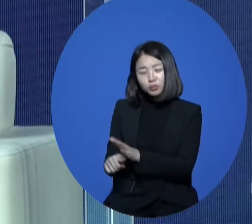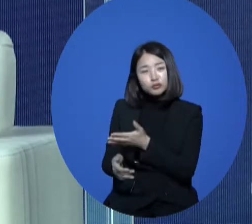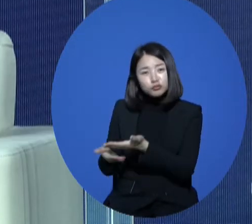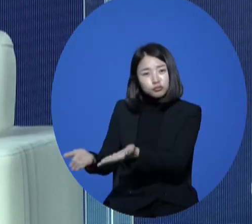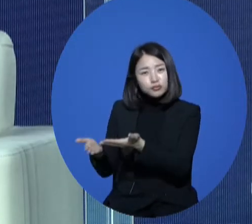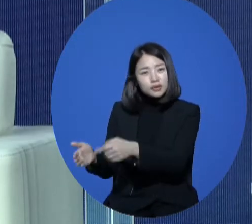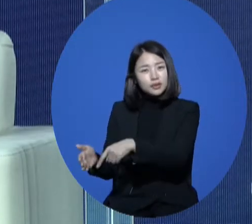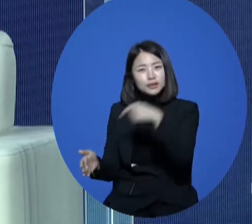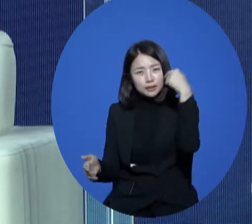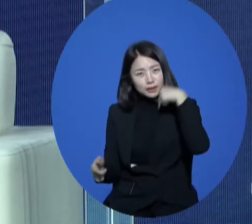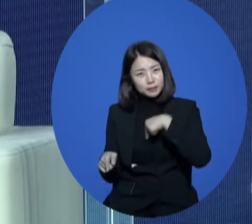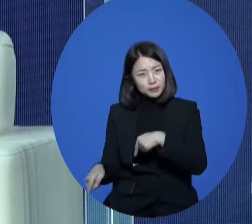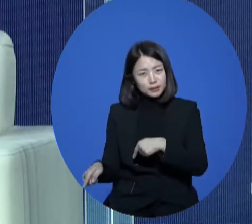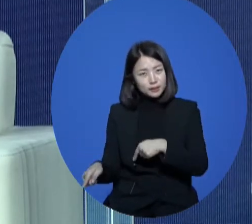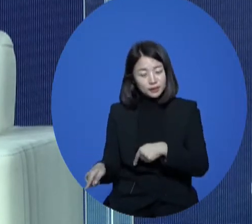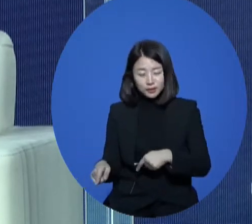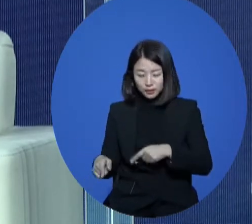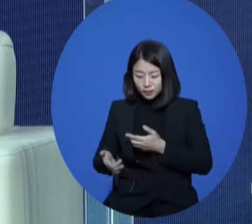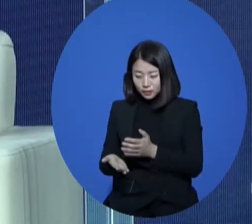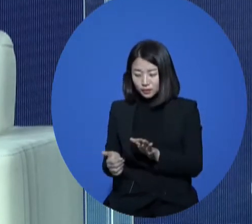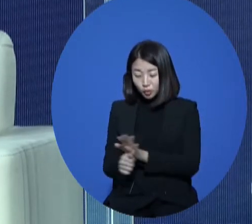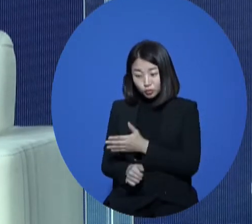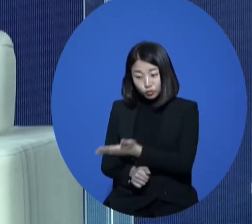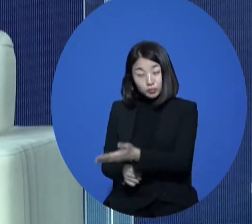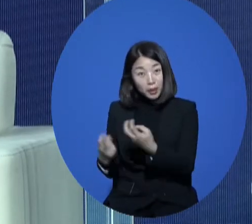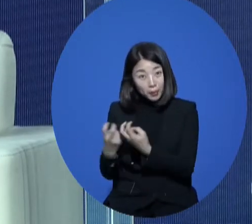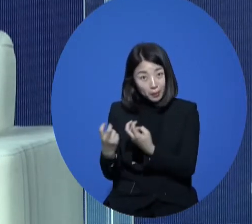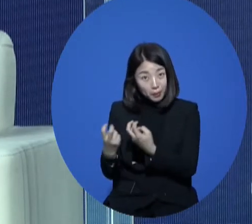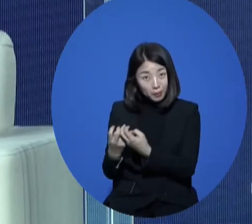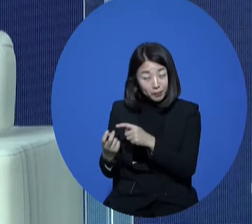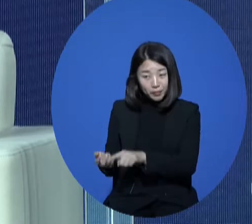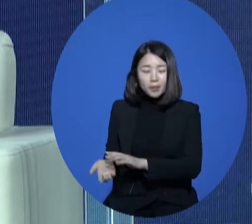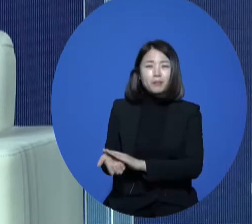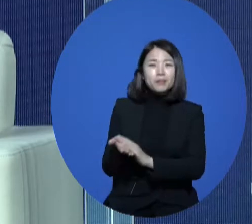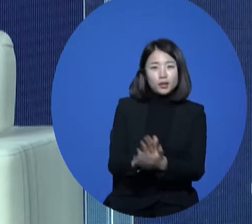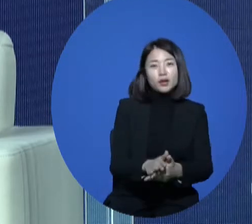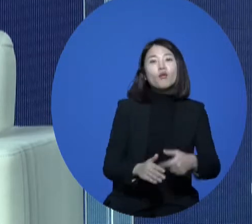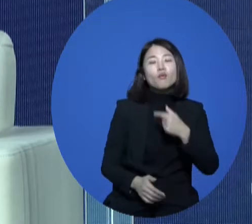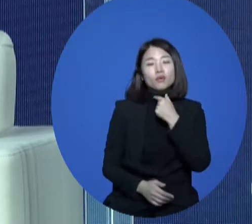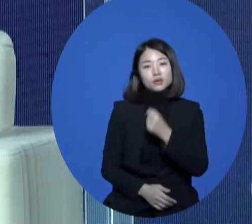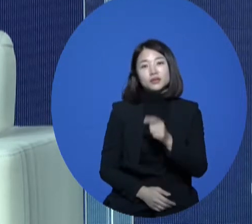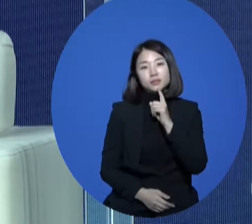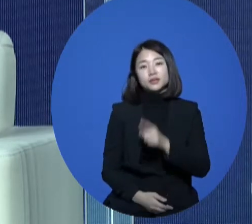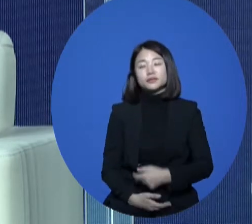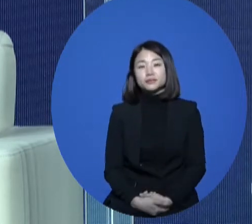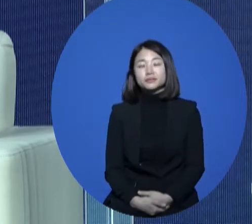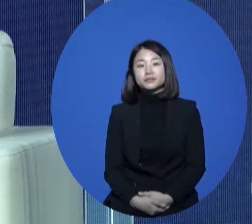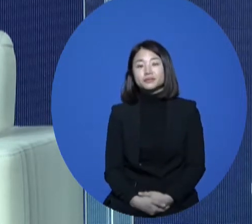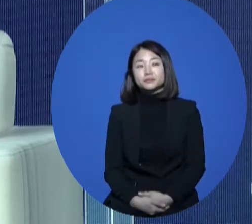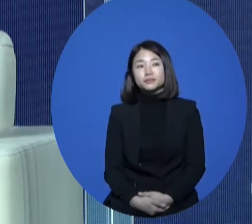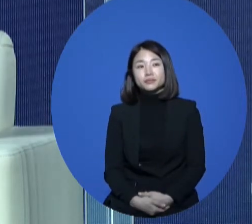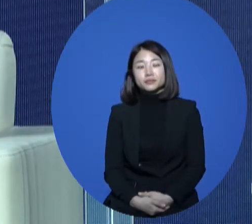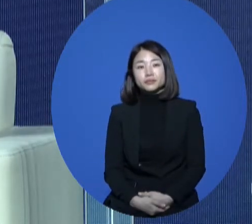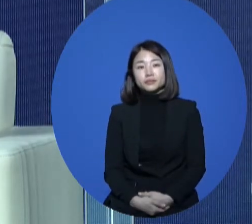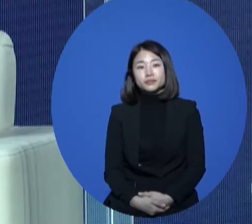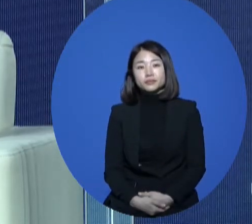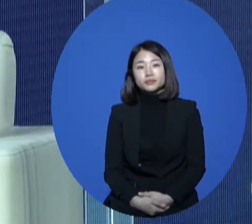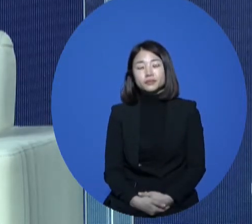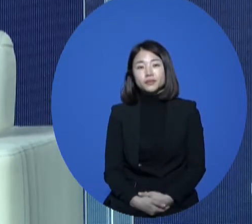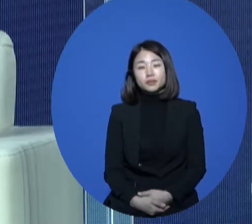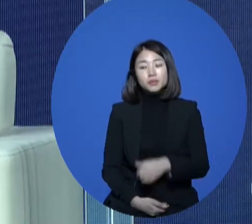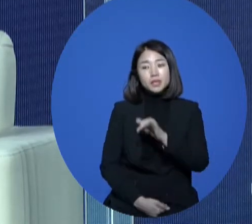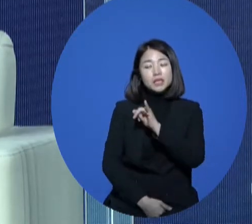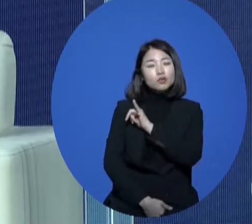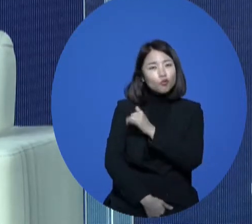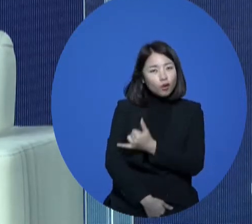서비스 전달체 자체를 개편시키는 상당히 이제 혁명적인 내용들일 수밖에 없을 거라 생각합니다. 상당히